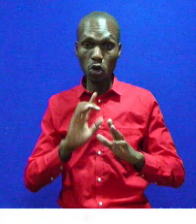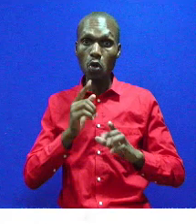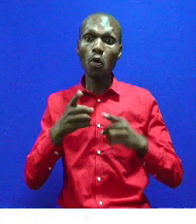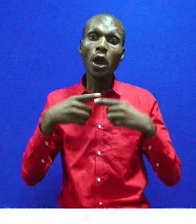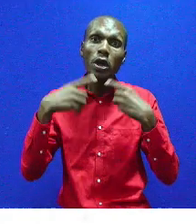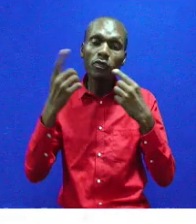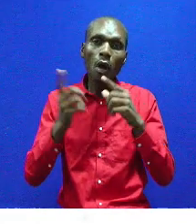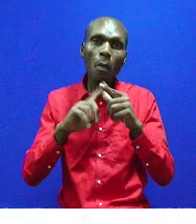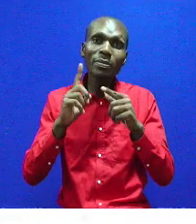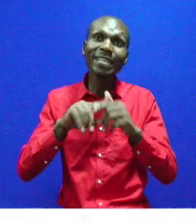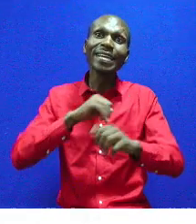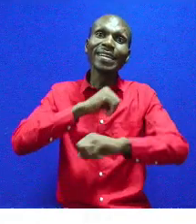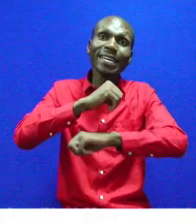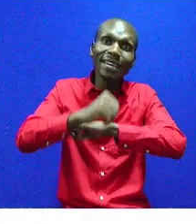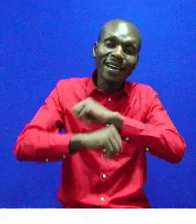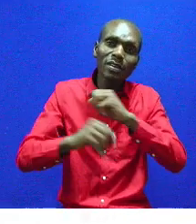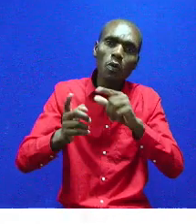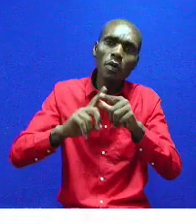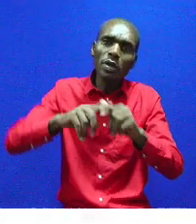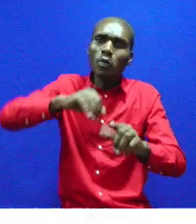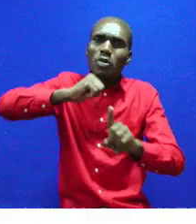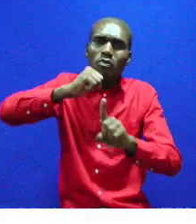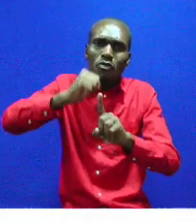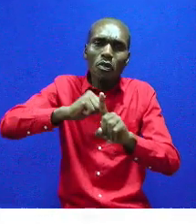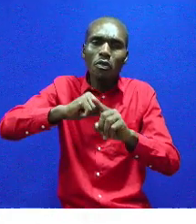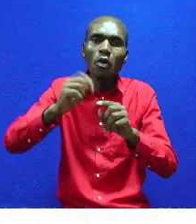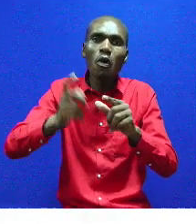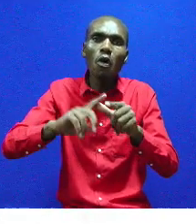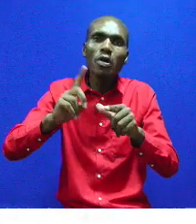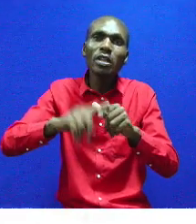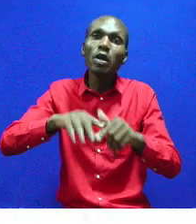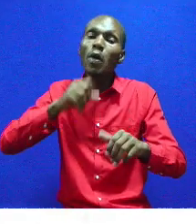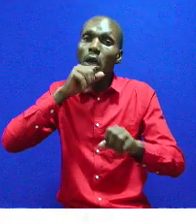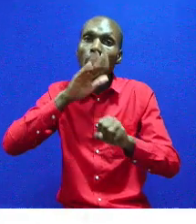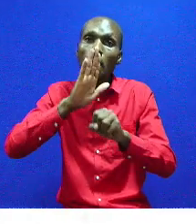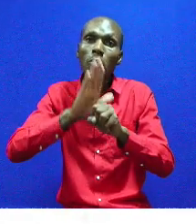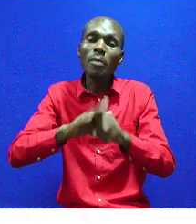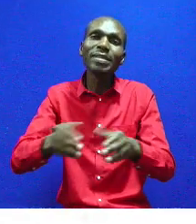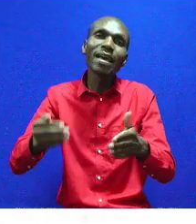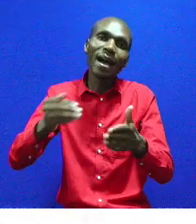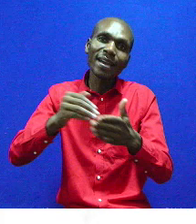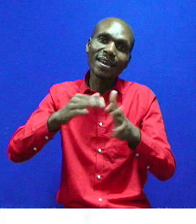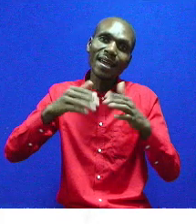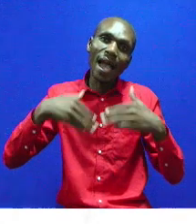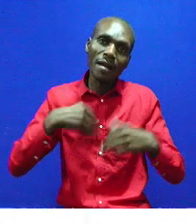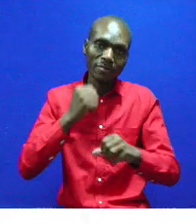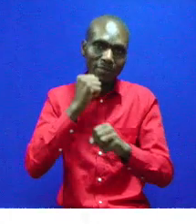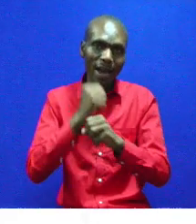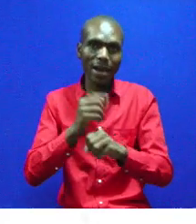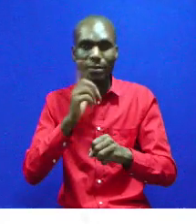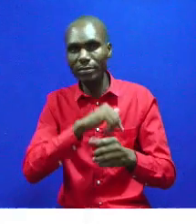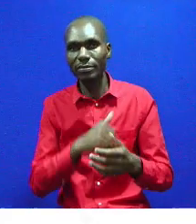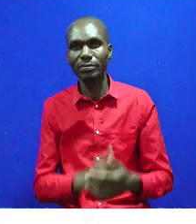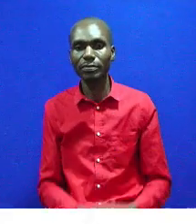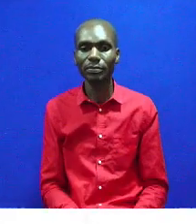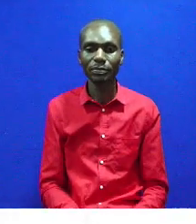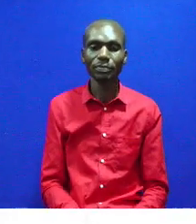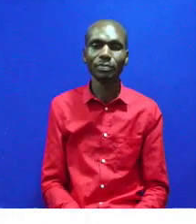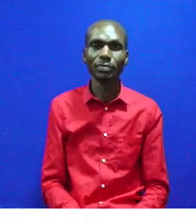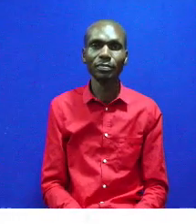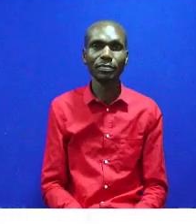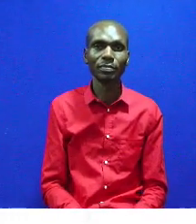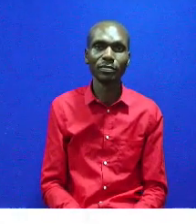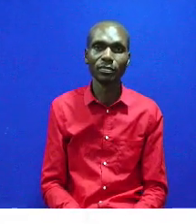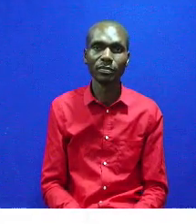kutenda, unaenda kuyazingatia na unaenda kuhakikisha ya kuwa yametimia. Ginko ripoti ya Ndizi TV